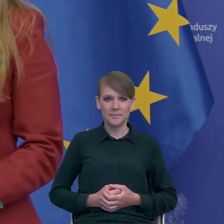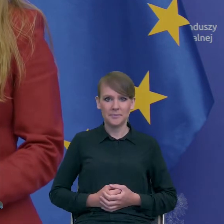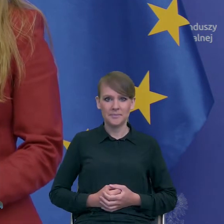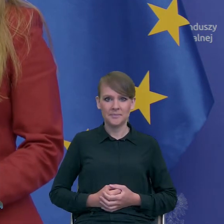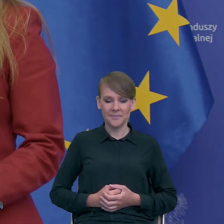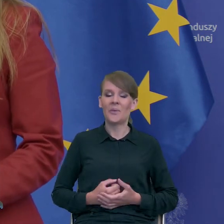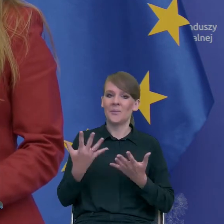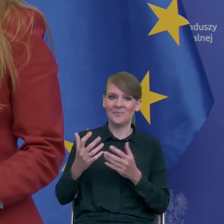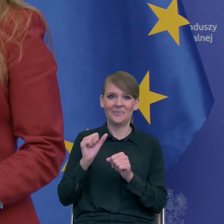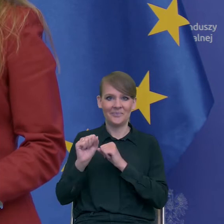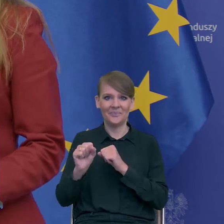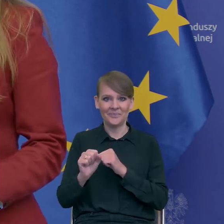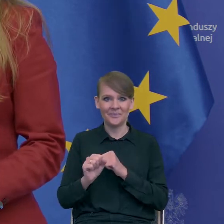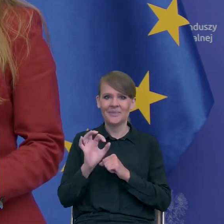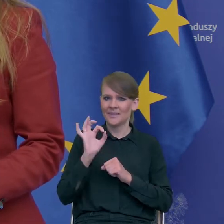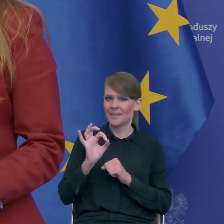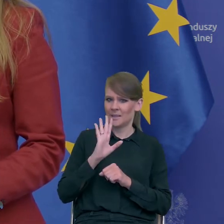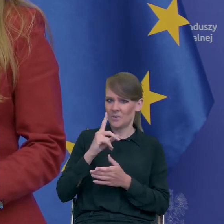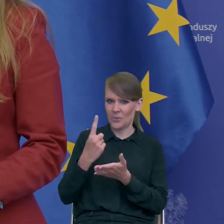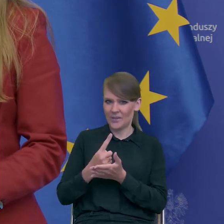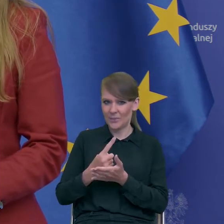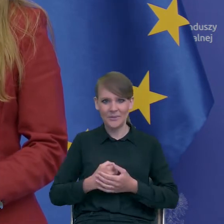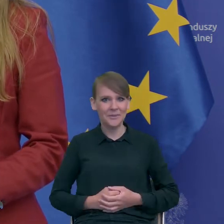O. Ja już sobie chyba dałam radę.